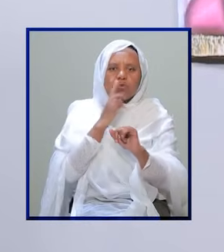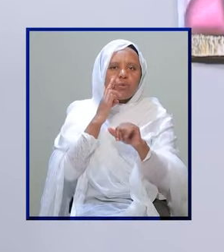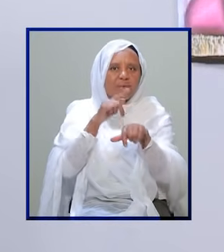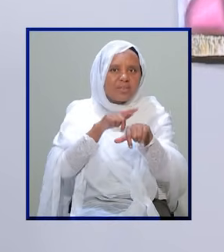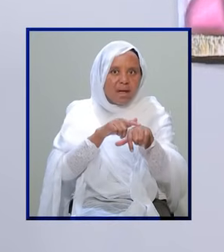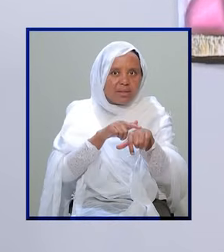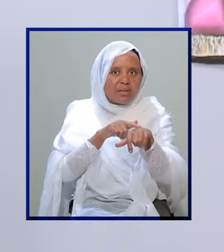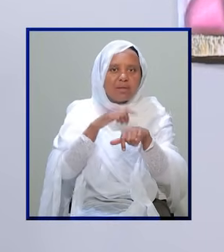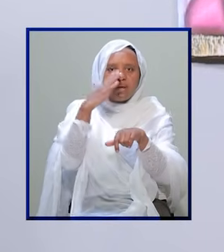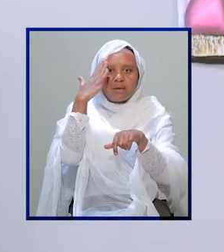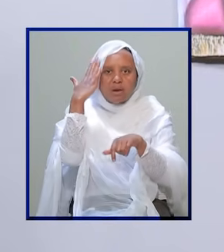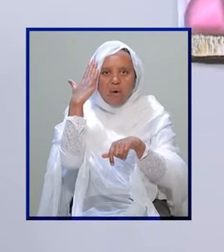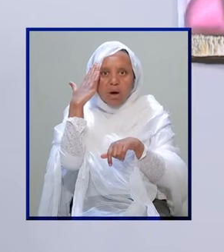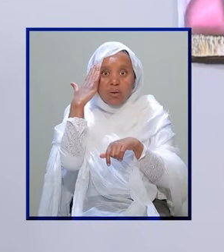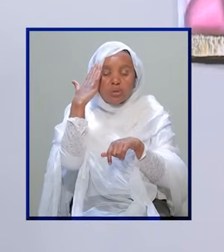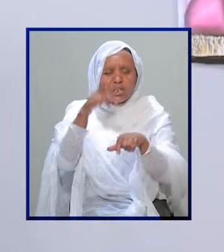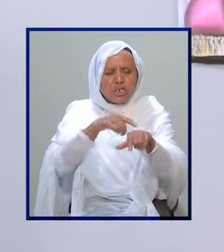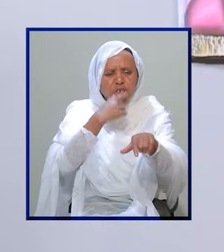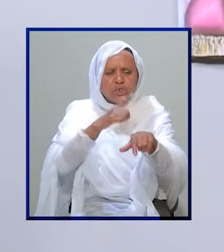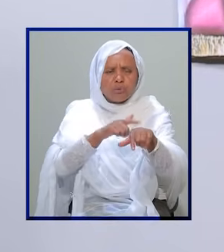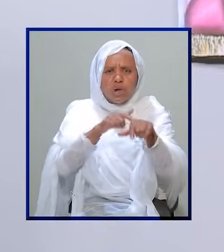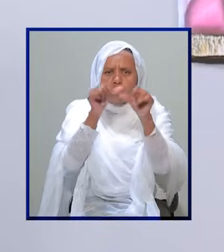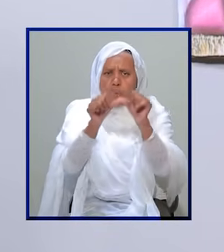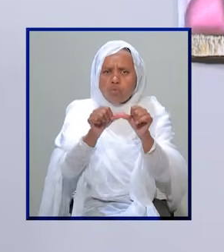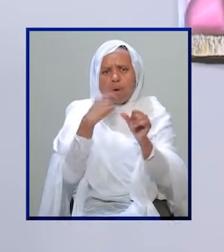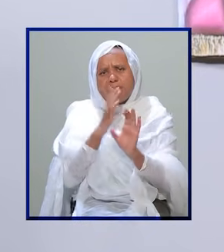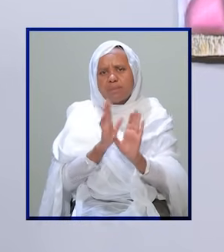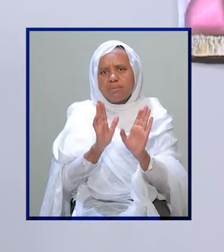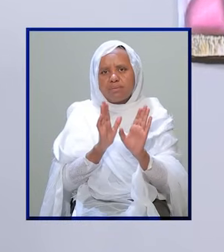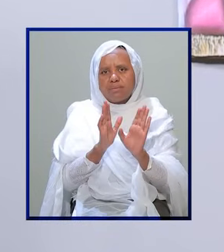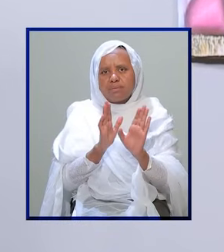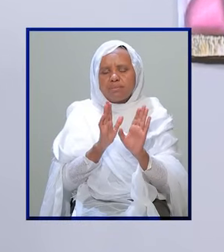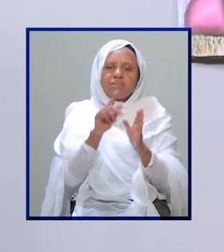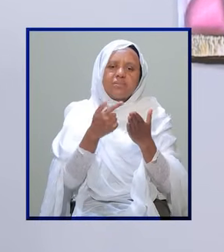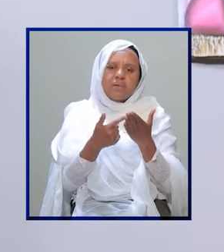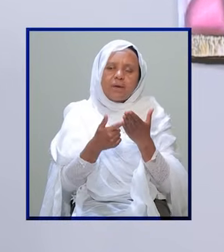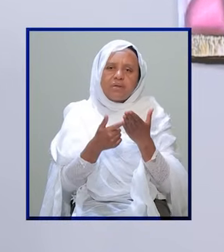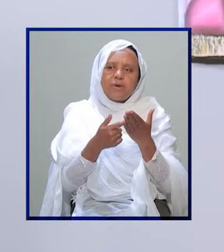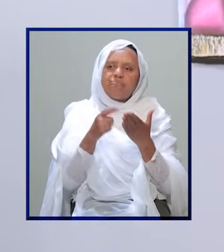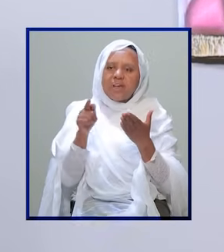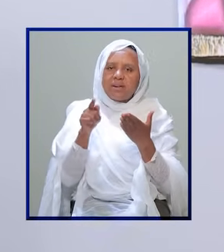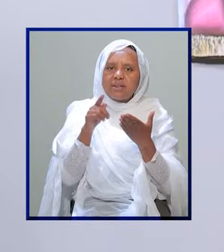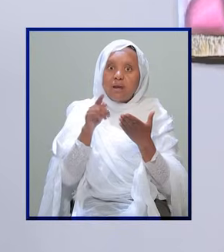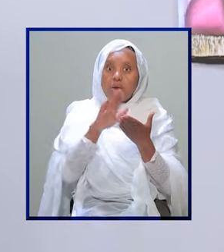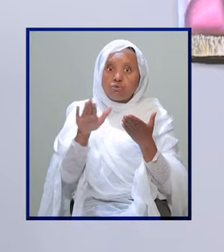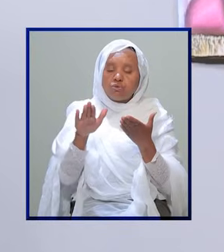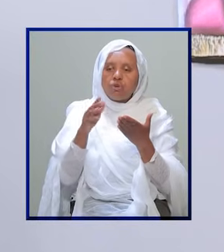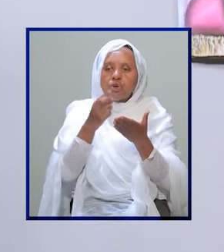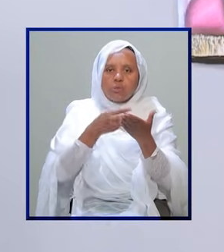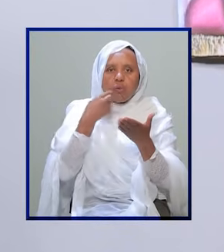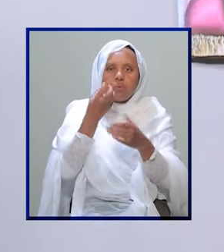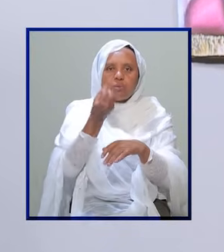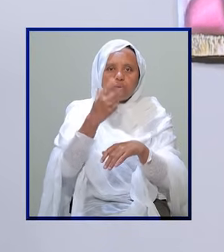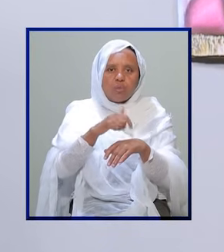የሚጾሙበት ሰዓት እንደ አዋቂዎች ረጅም ሰዓት ይቆዩ የምንላቸው አይደለም። ስለዚህ እነዛ ልጆች እንደውም እንዲቆርቡ